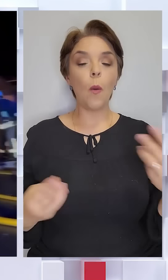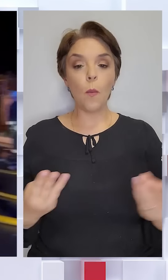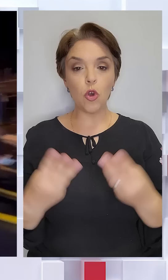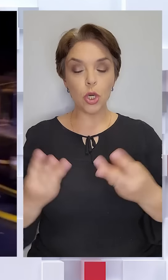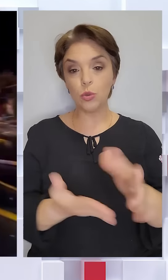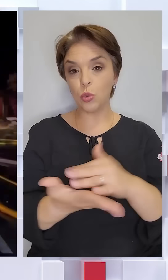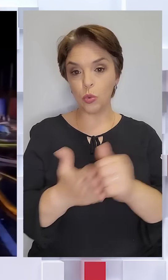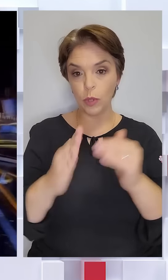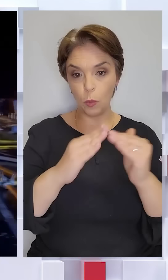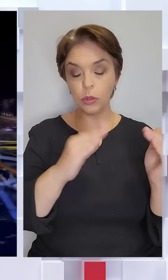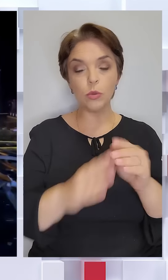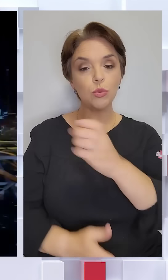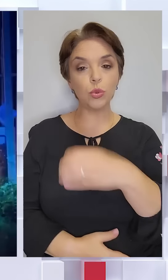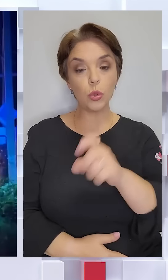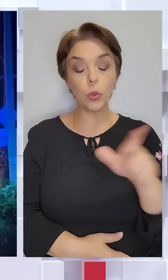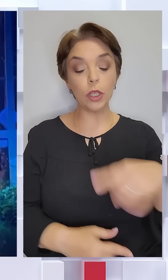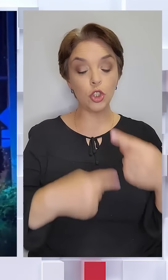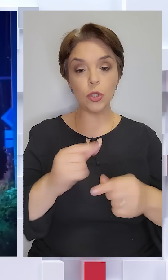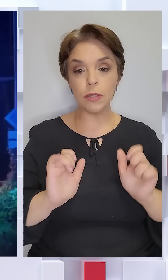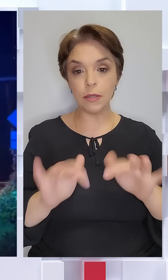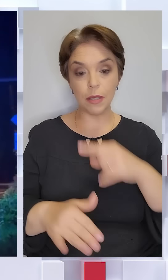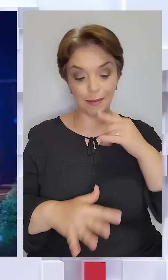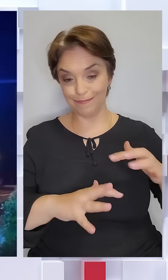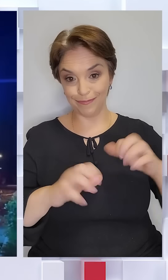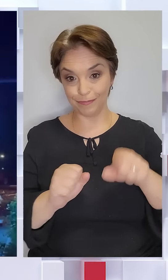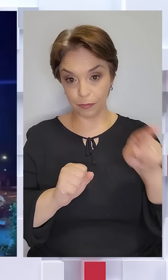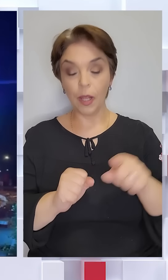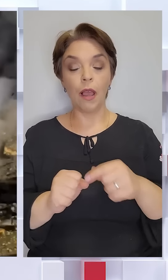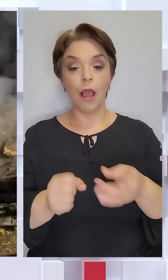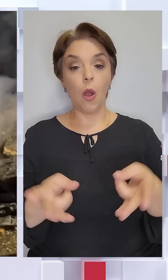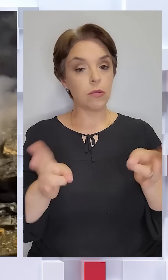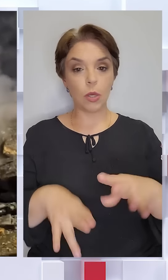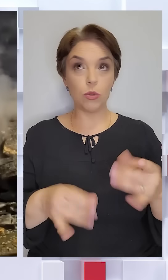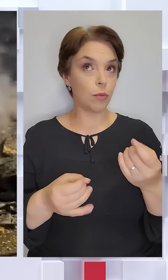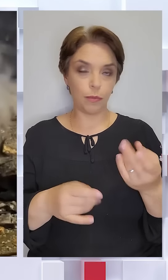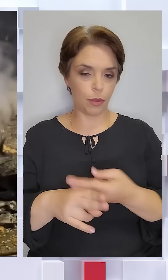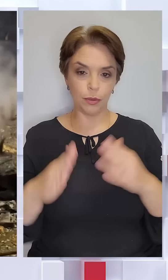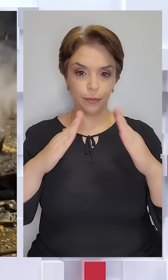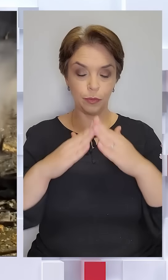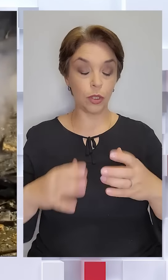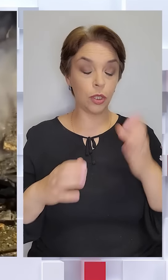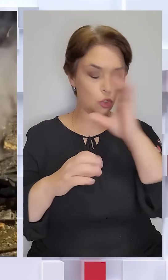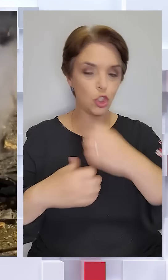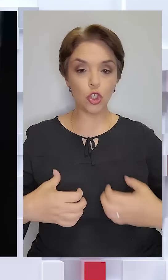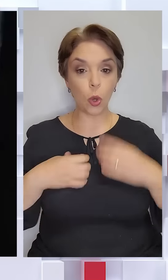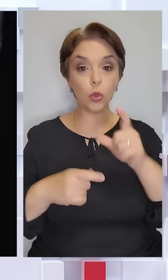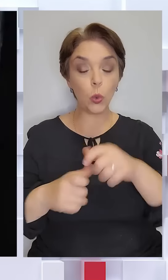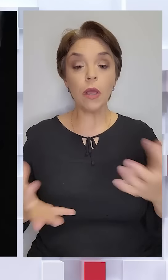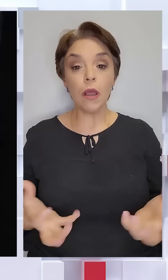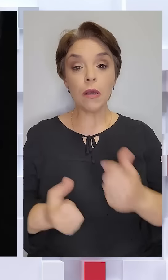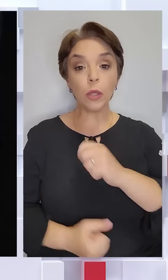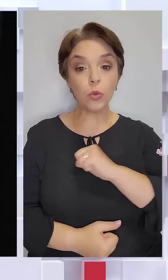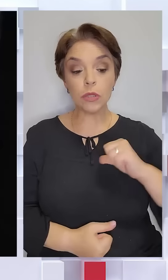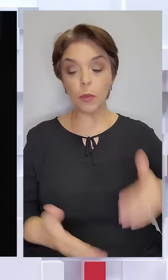пожежі, зруйновані будинки. Сотні людей, які через дії країни-агресорки зостаються просто неба. Нічні жахіття, коли люди